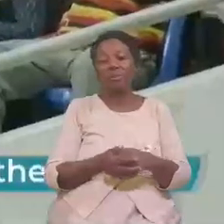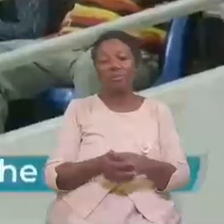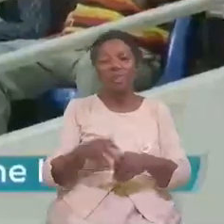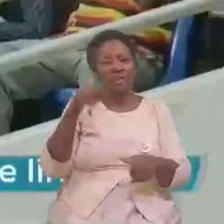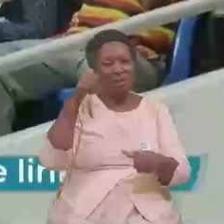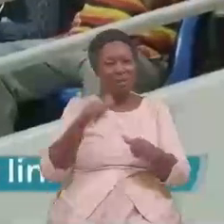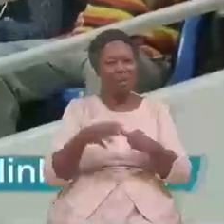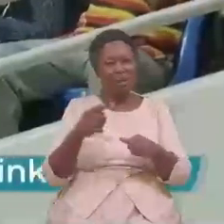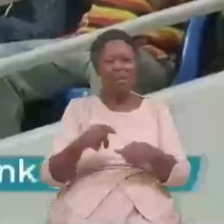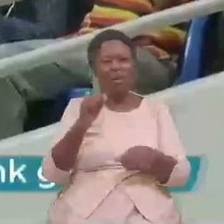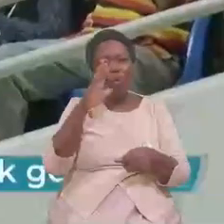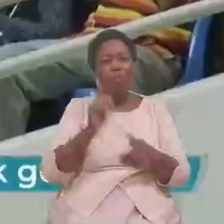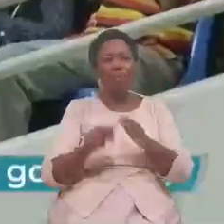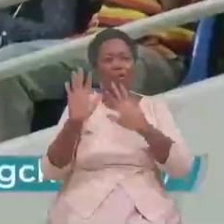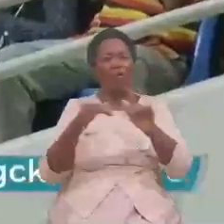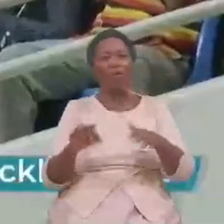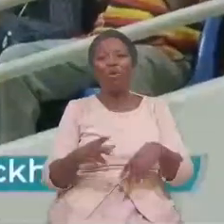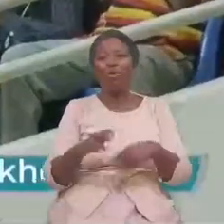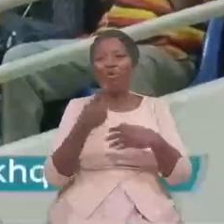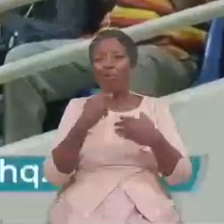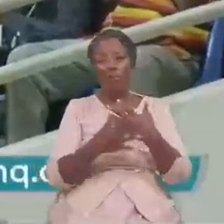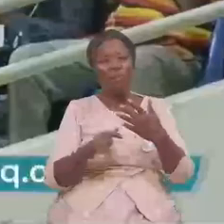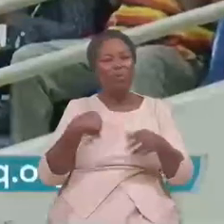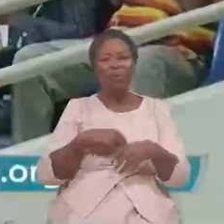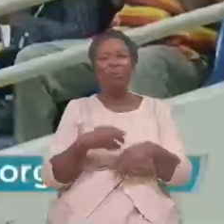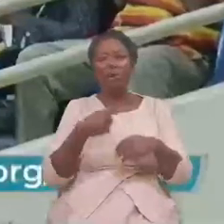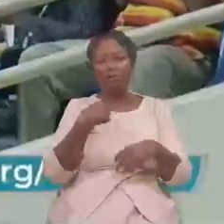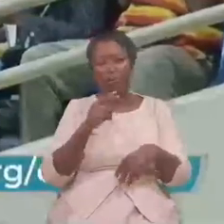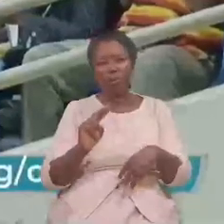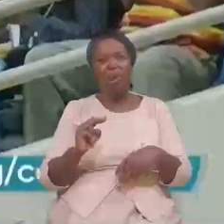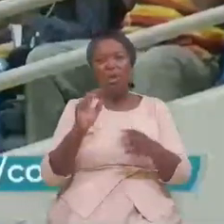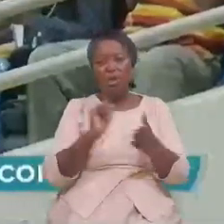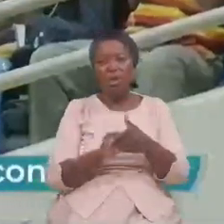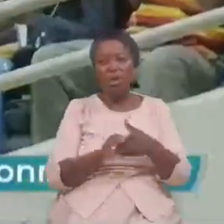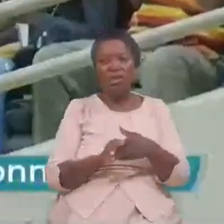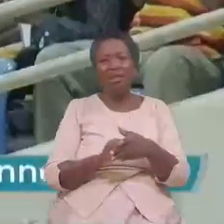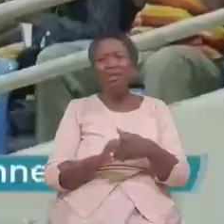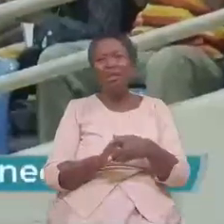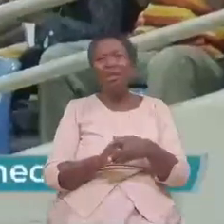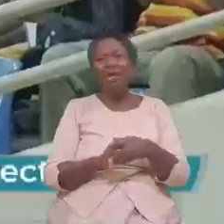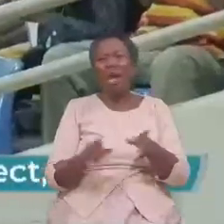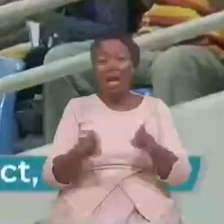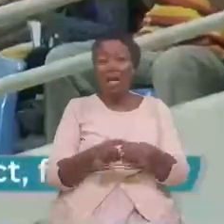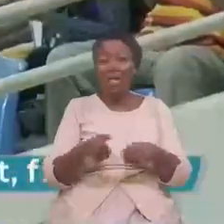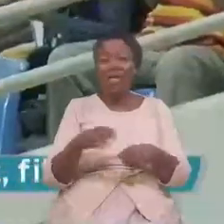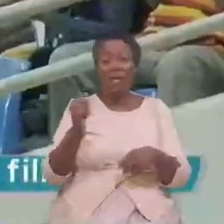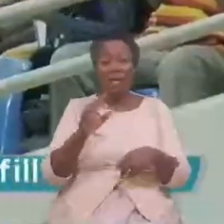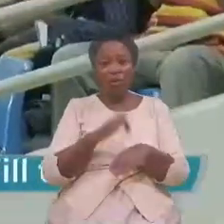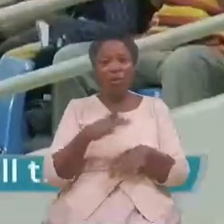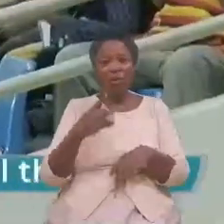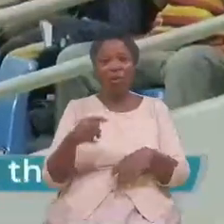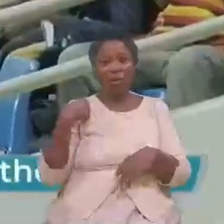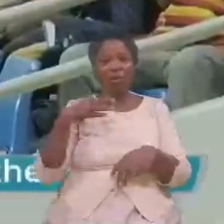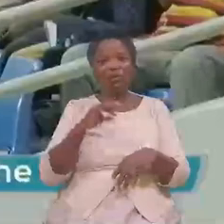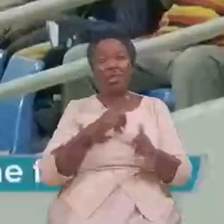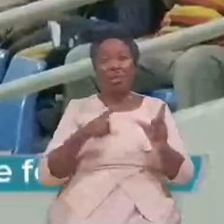Rappelez-vous la femme avec la paire de sang. Dans le Marc 5, comme elle a touché le bout des vêtements de